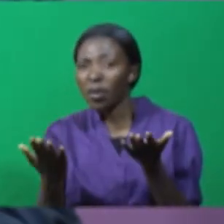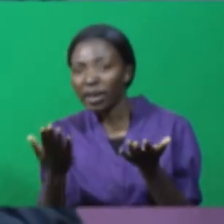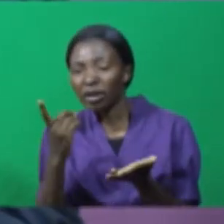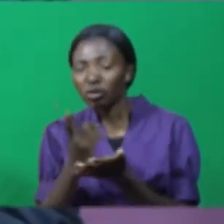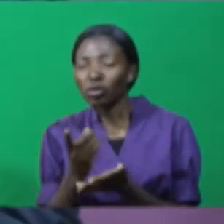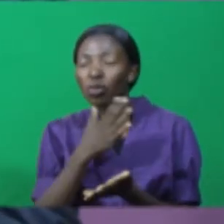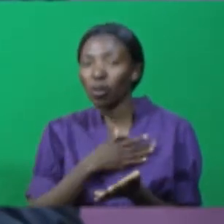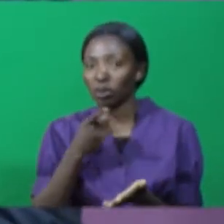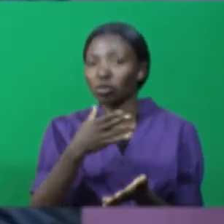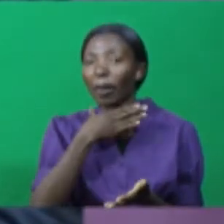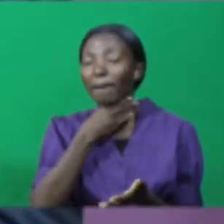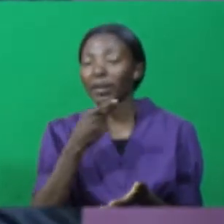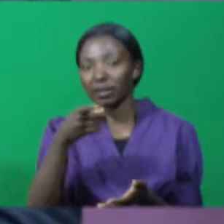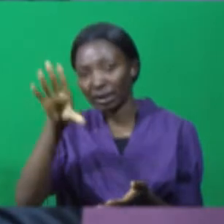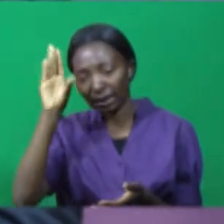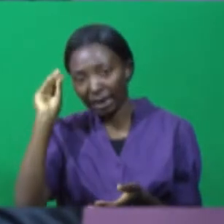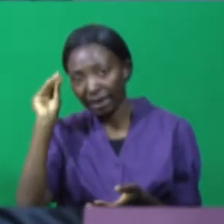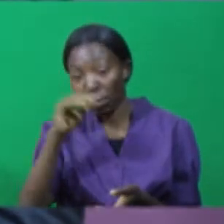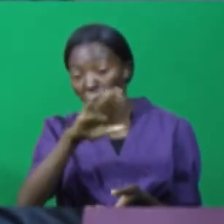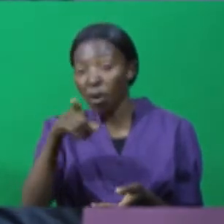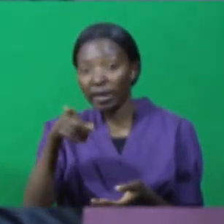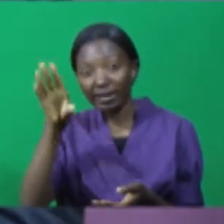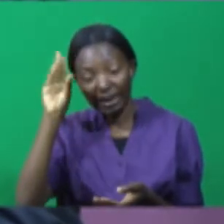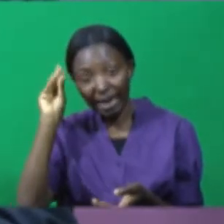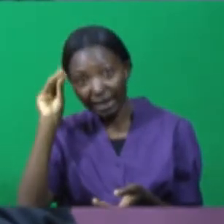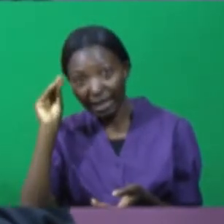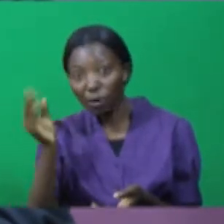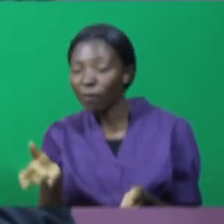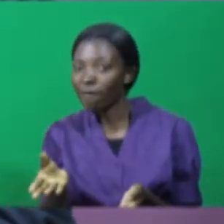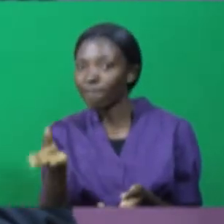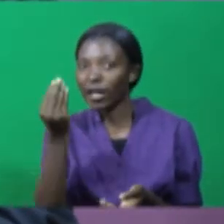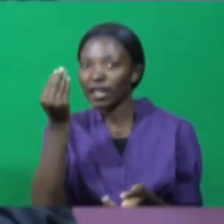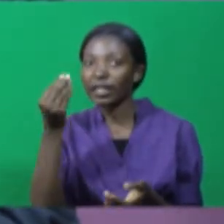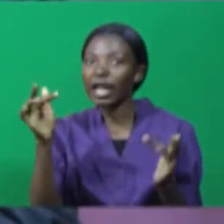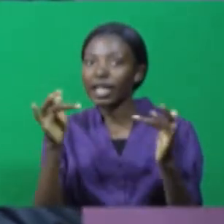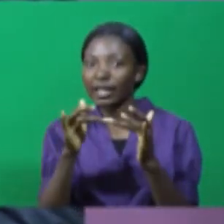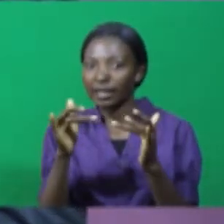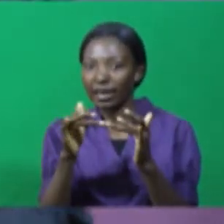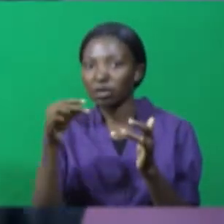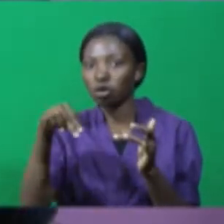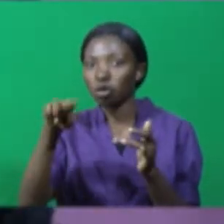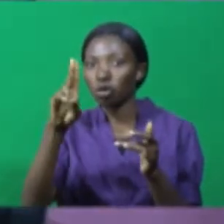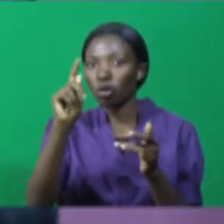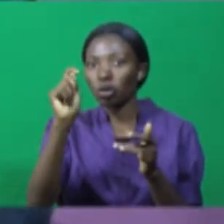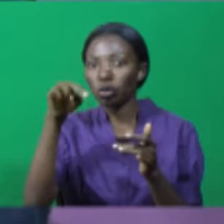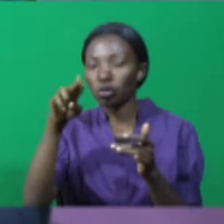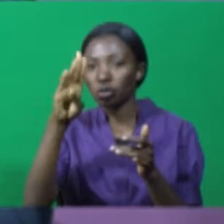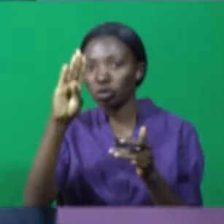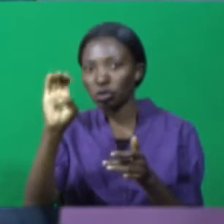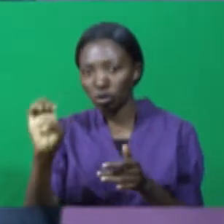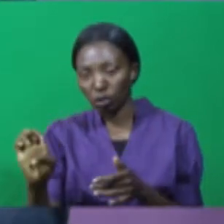murasikirwe nezvirongwa izvi. Zvidzidzo zvatinoitisa izvi zvinowanikwa pa YouTube. Vane application iyo pa magadgets